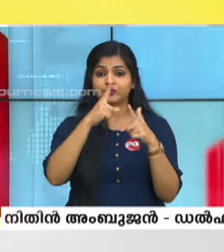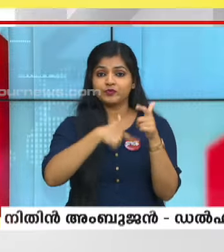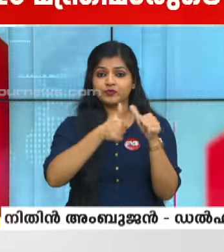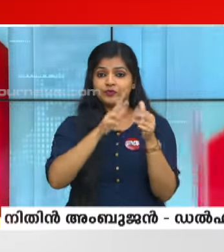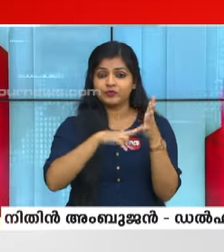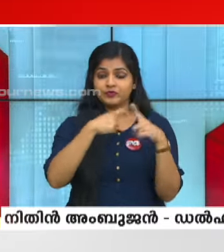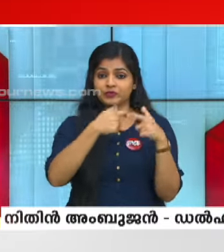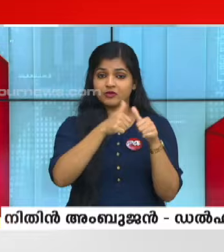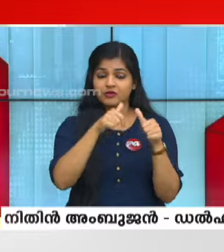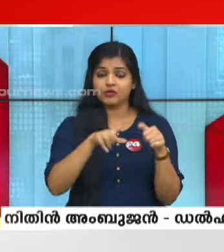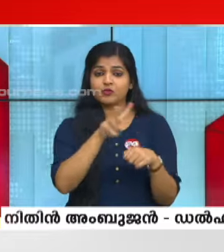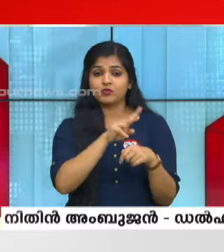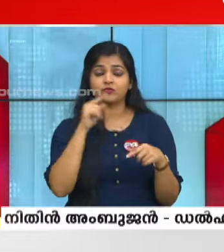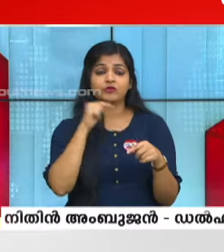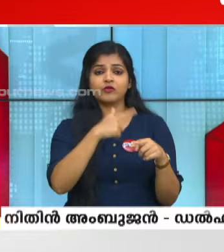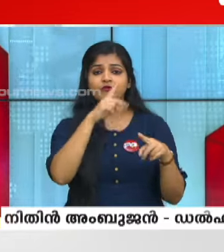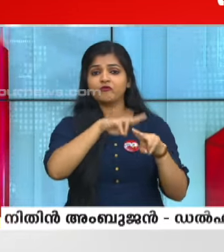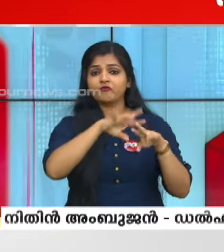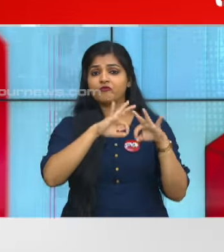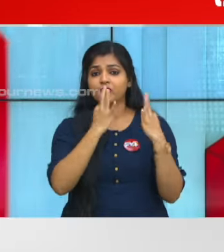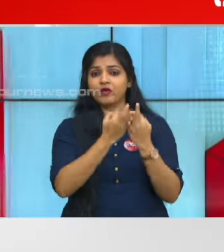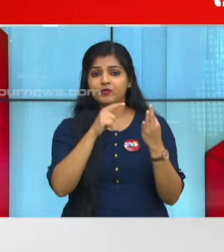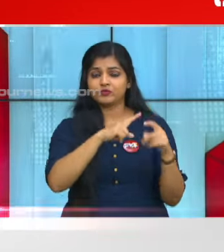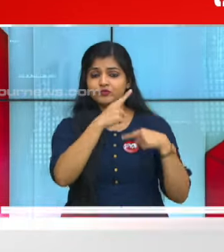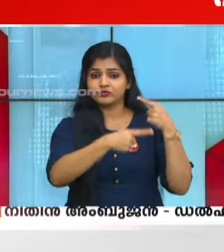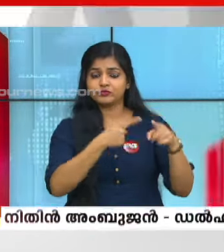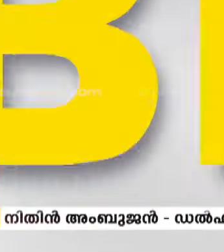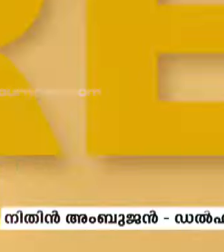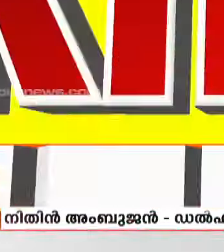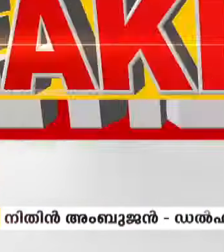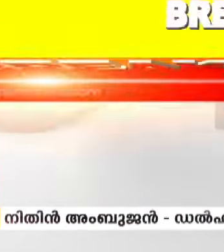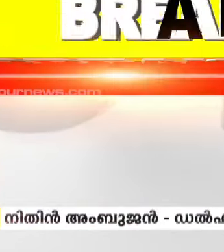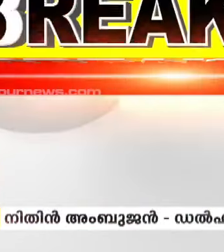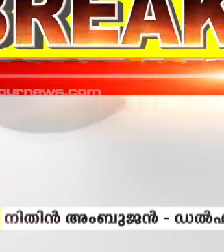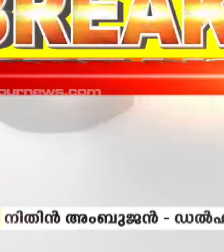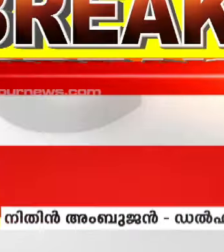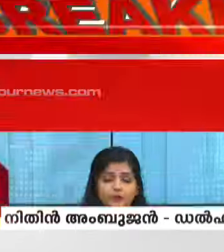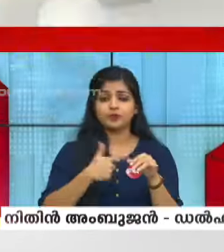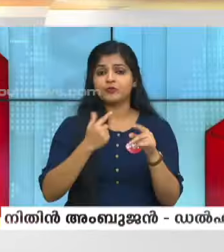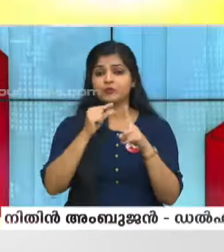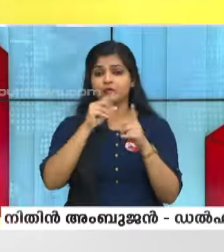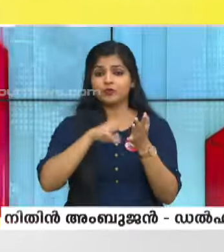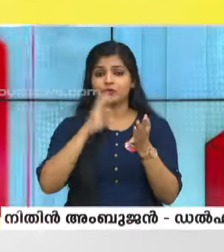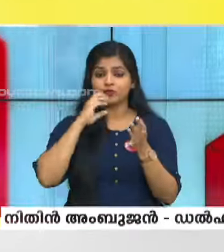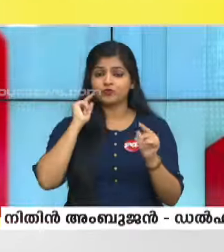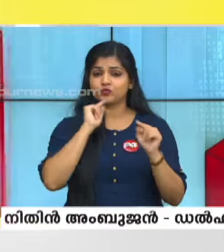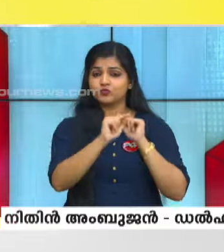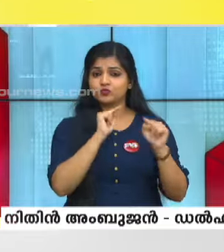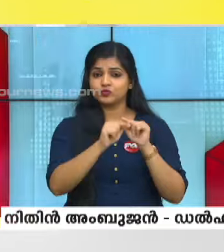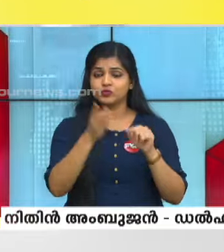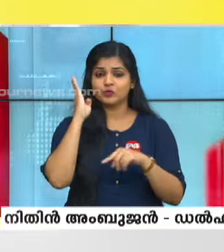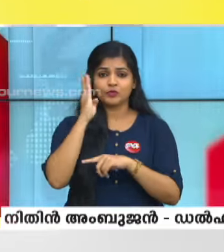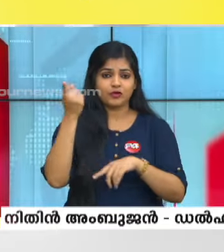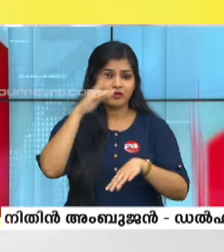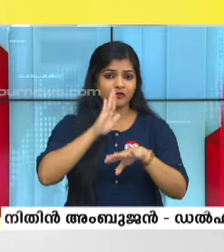കുടുംബവാഴ്ചയുടെ പേര് പറഞ്ഞു തന്നെയാണ്. നമുക്കറിയാം, തെരഞ്ഞെടുപ്പ് പ്രചരണ ഘട്ടത്തിലടക്കം വലിയ വിമർശനം പ്രധാനമന്ത്രി നരേന്ദ്രമോദി ഉന്നയിച്ചിരുന്നു. എന്നാൽ ഇപ്പോൾ ഈ മറുപടി എന്ന